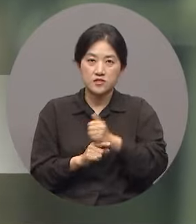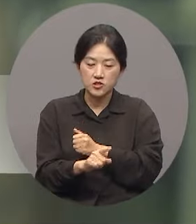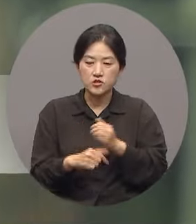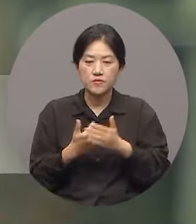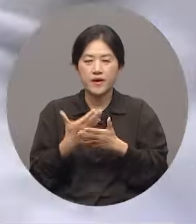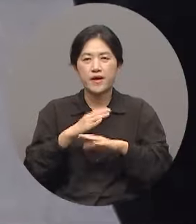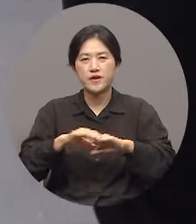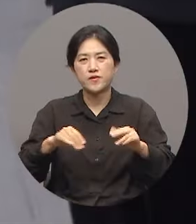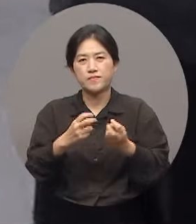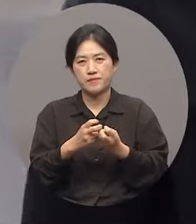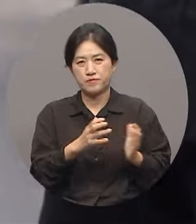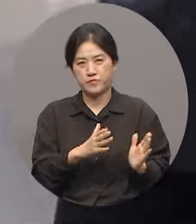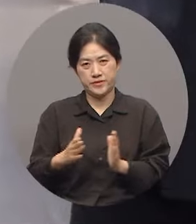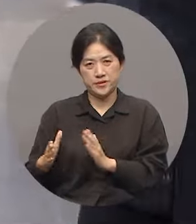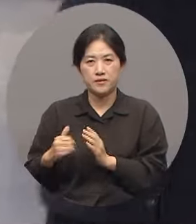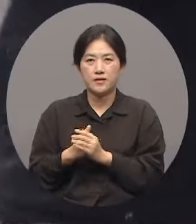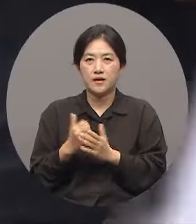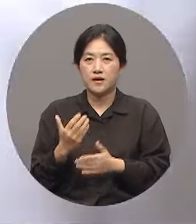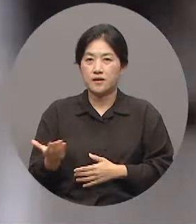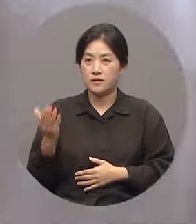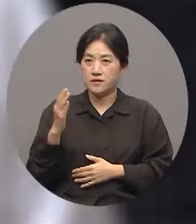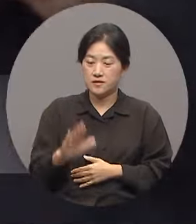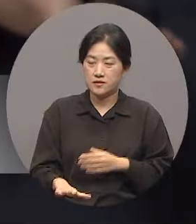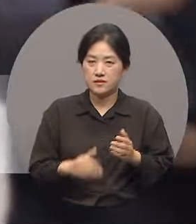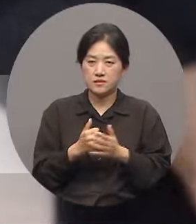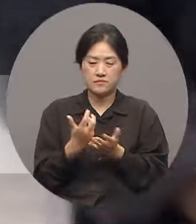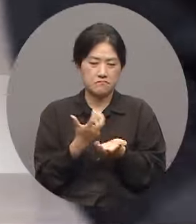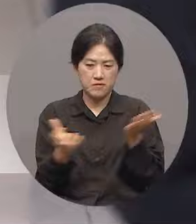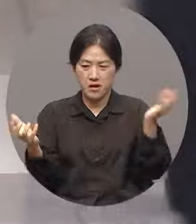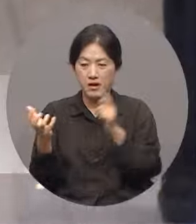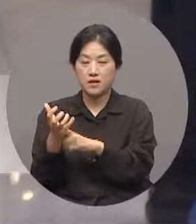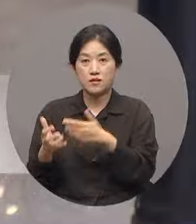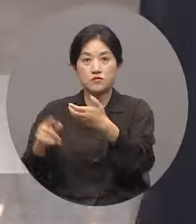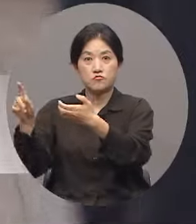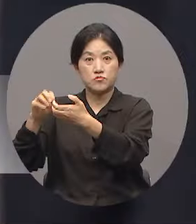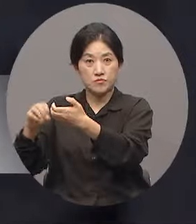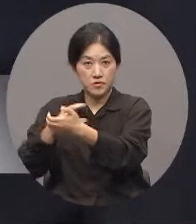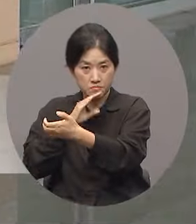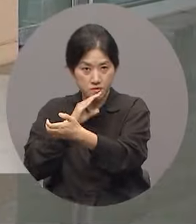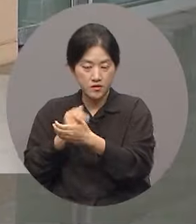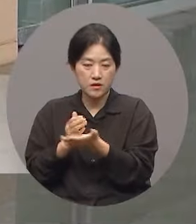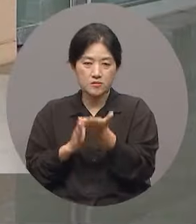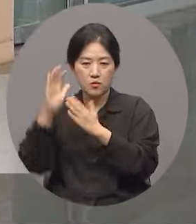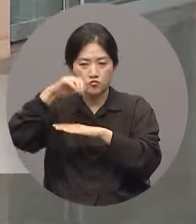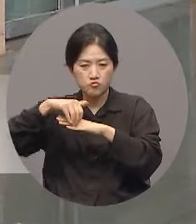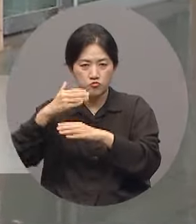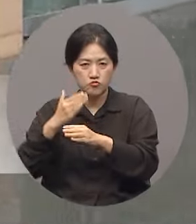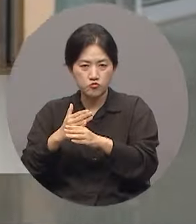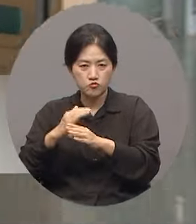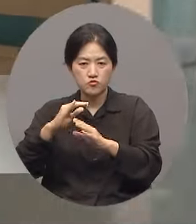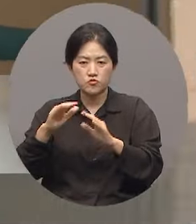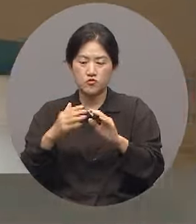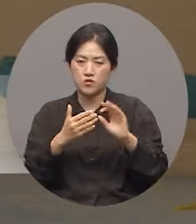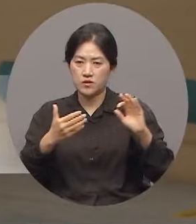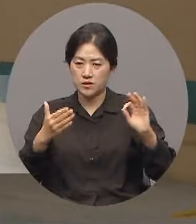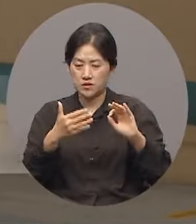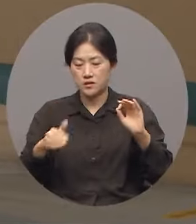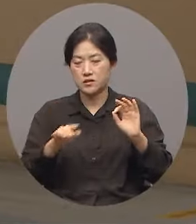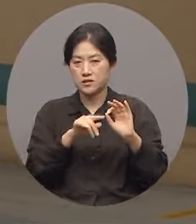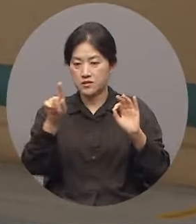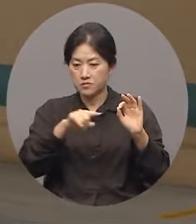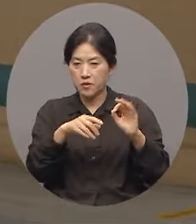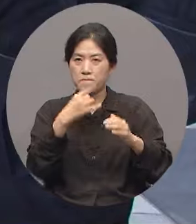전략을 모색한 겁니다 하지만 이탈 규모가 90% 넘는 전공의들의 복귀 전망은 불투명한